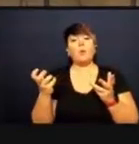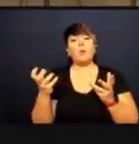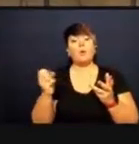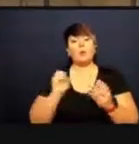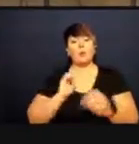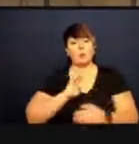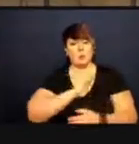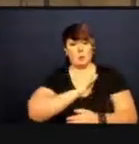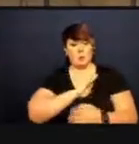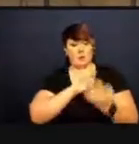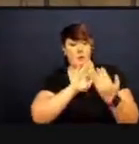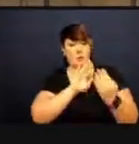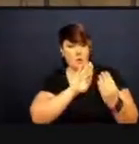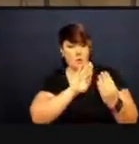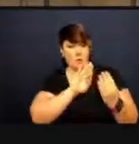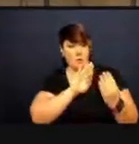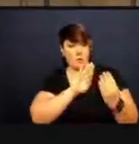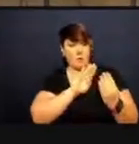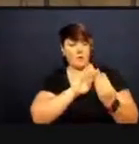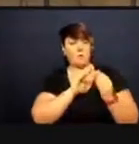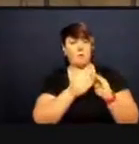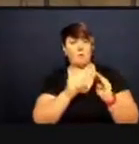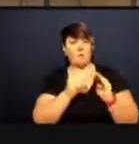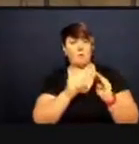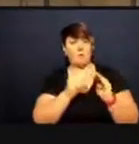wa kamati hii.